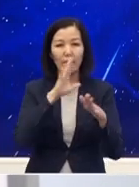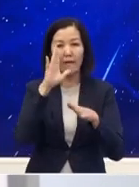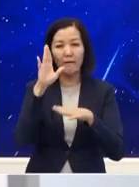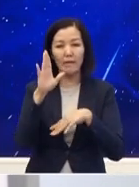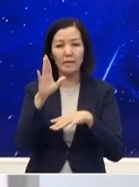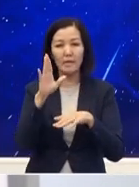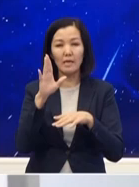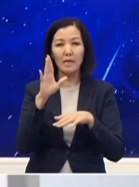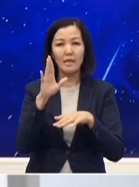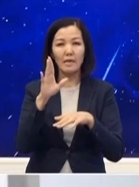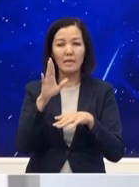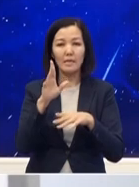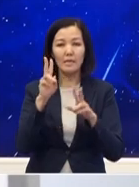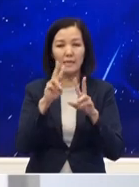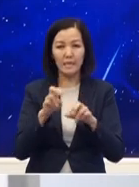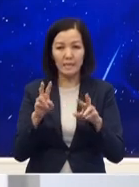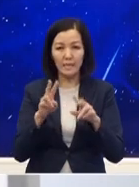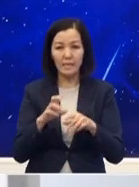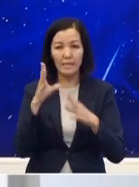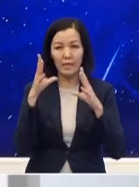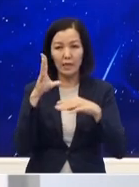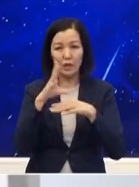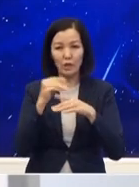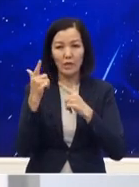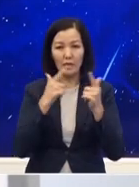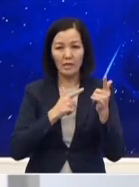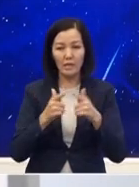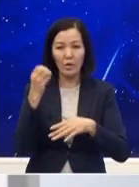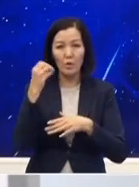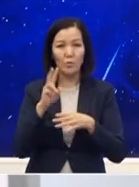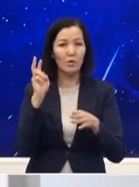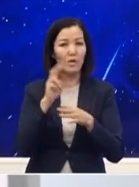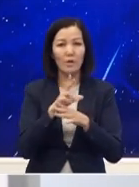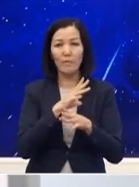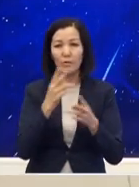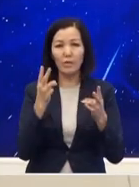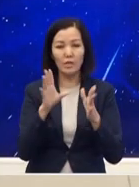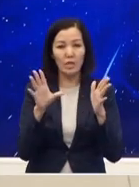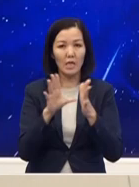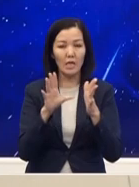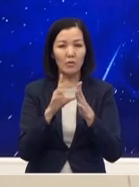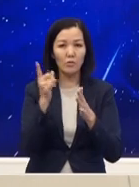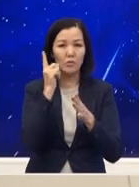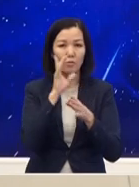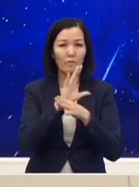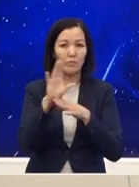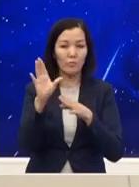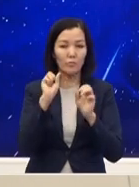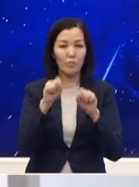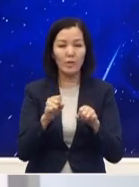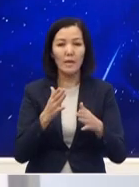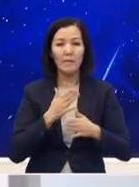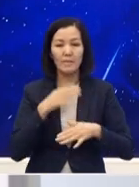уақытта сынаманы тапсырса, кешке оның қорытындысы дайын болады. Нәтижесін алу үшін орталыққа келу міндетті емес. Электронды түрде жолдауға да болады. Сондай-ақ,